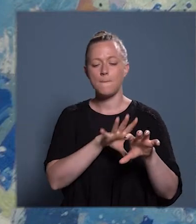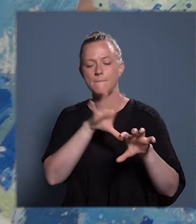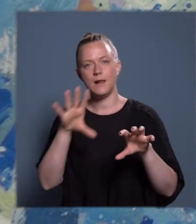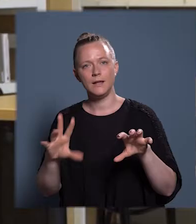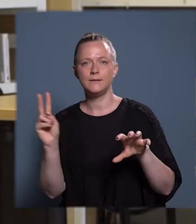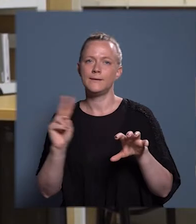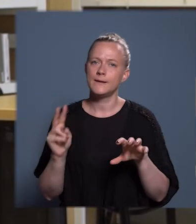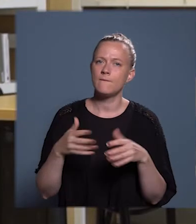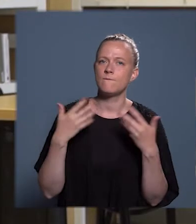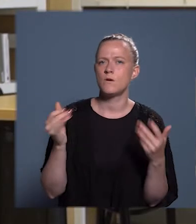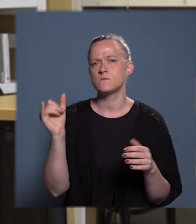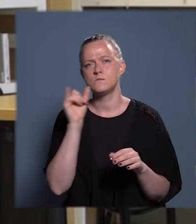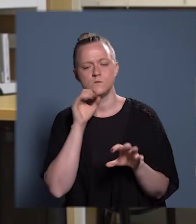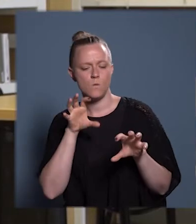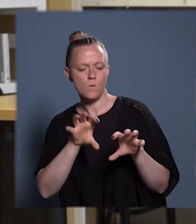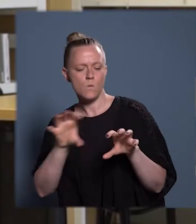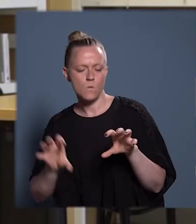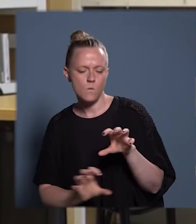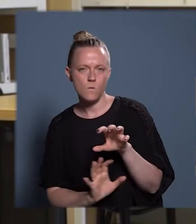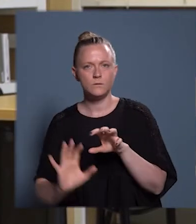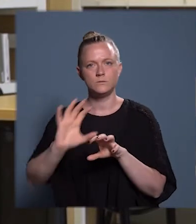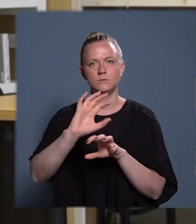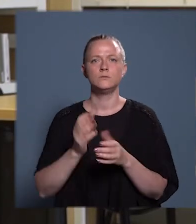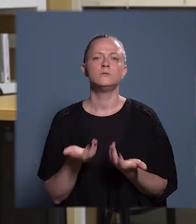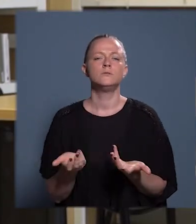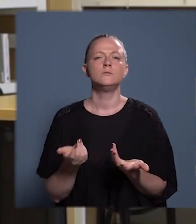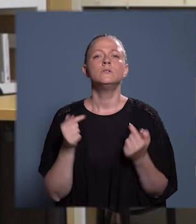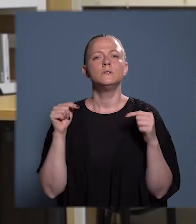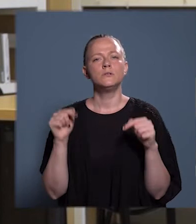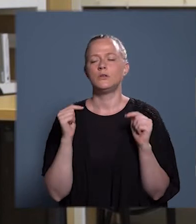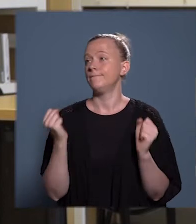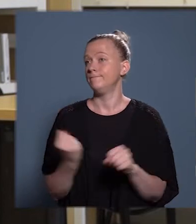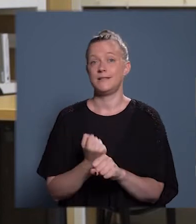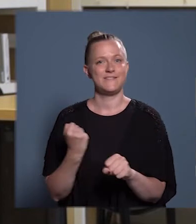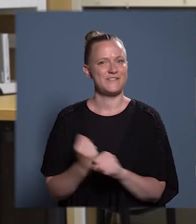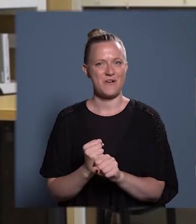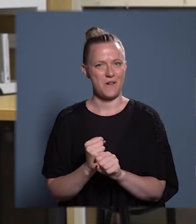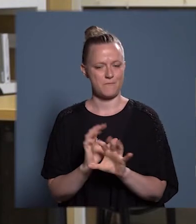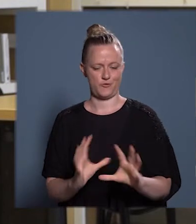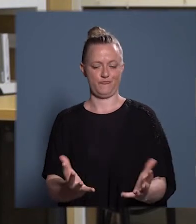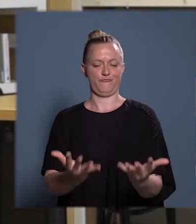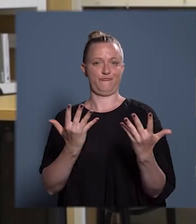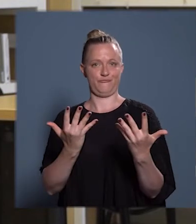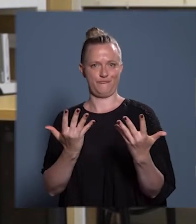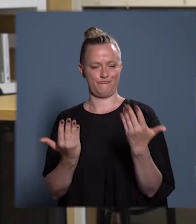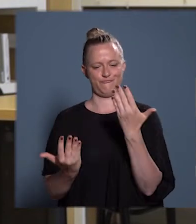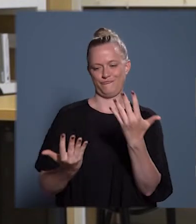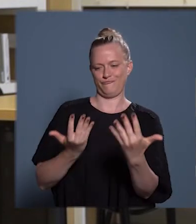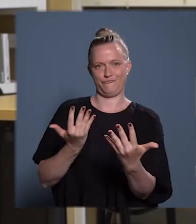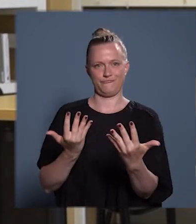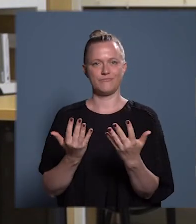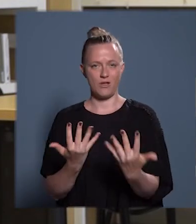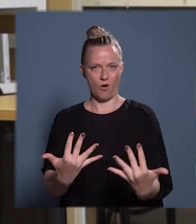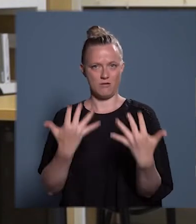kék vagy egy zöld árnyalat, és ez nagyon izgalmas egymás mellett.